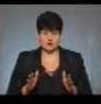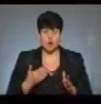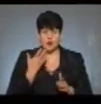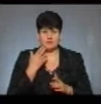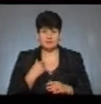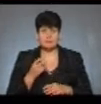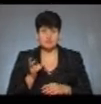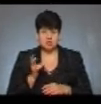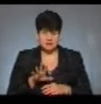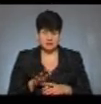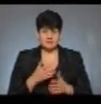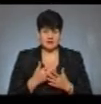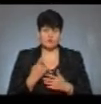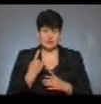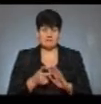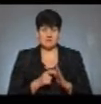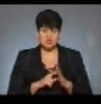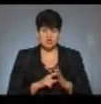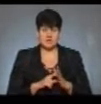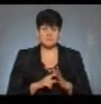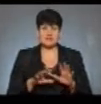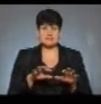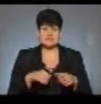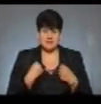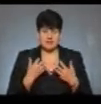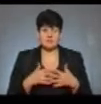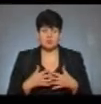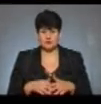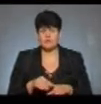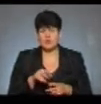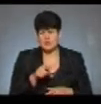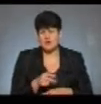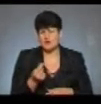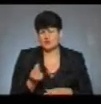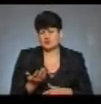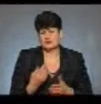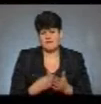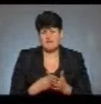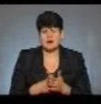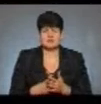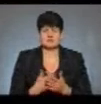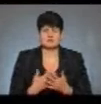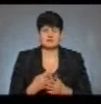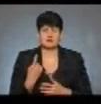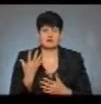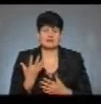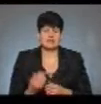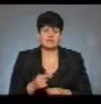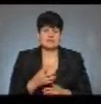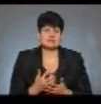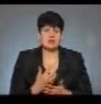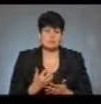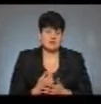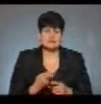я не хочу сказати, зайшли в одно приміщення, забрали цю апаратуру, вона коштує така її вартість, як, в принципі, за один день вони там заробляли.